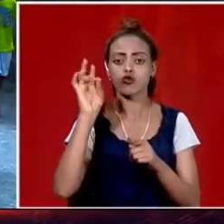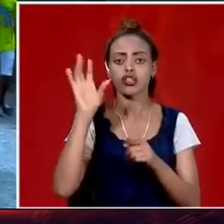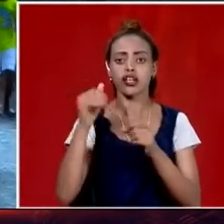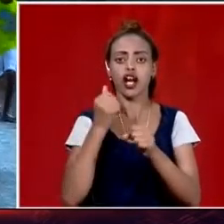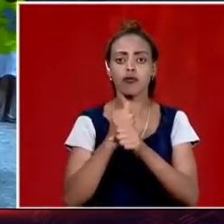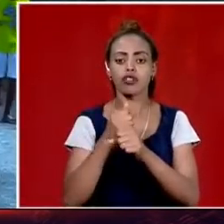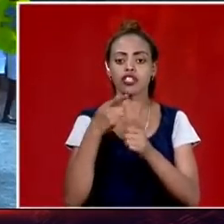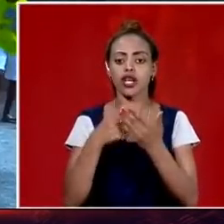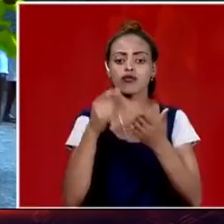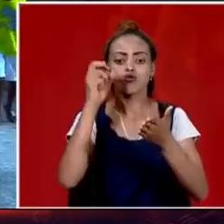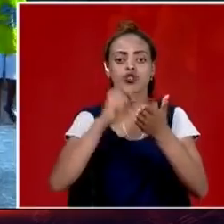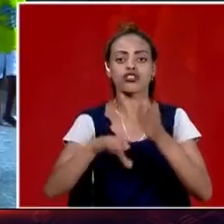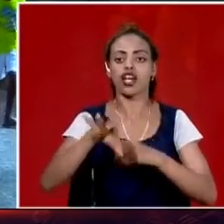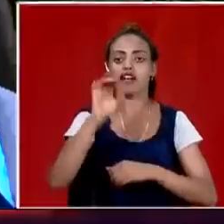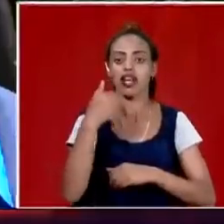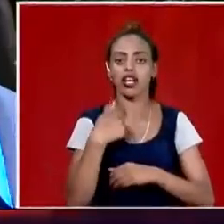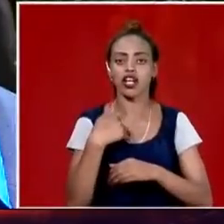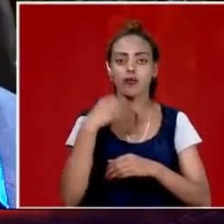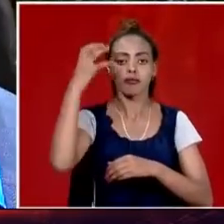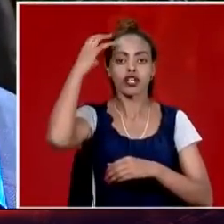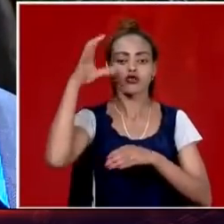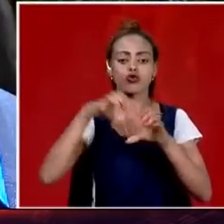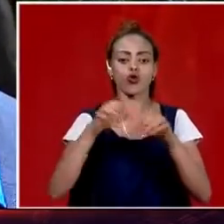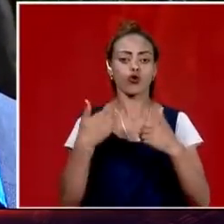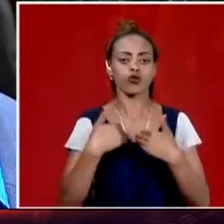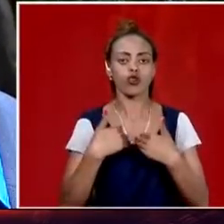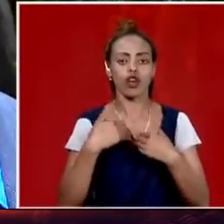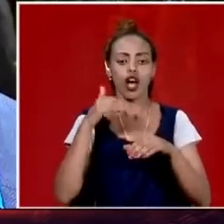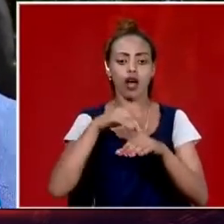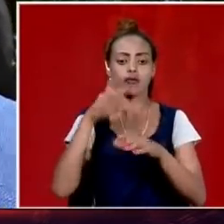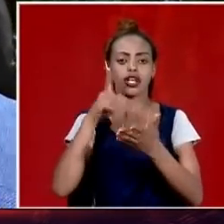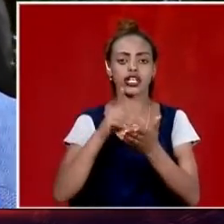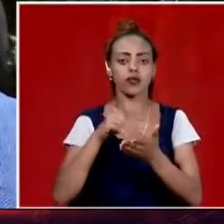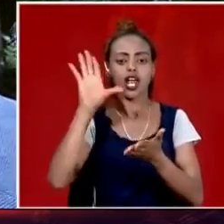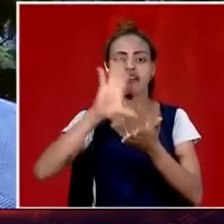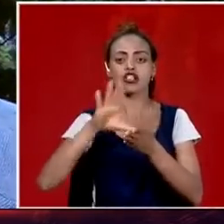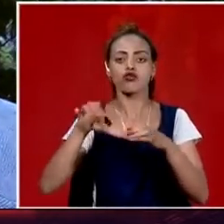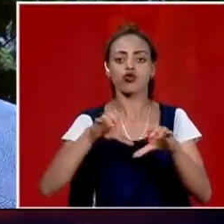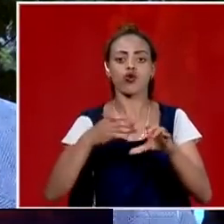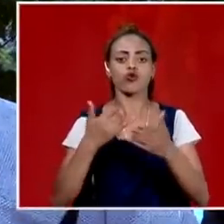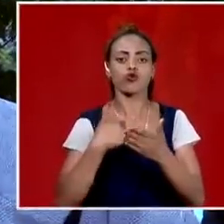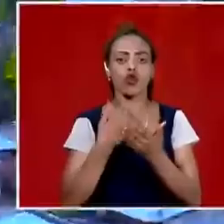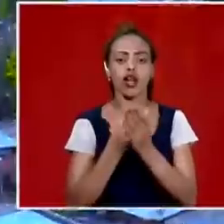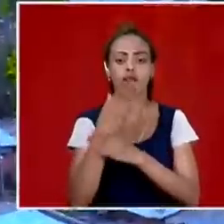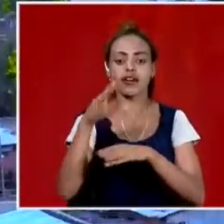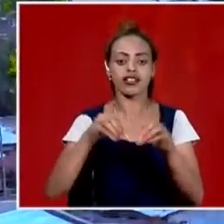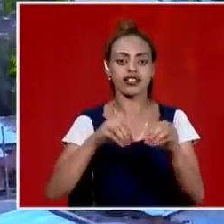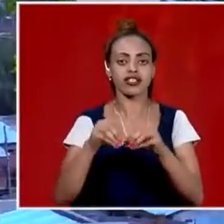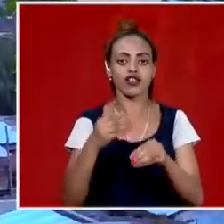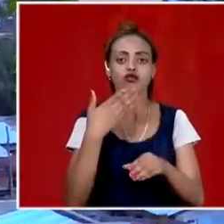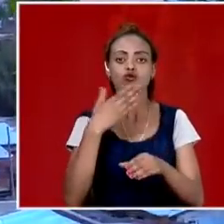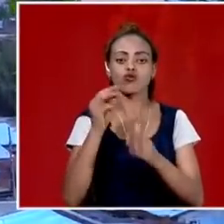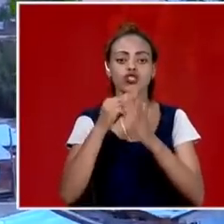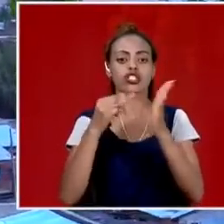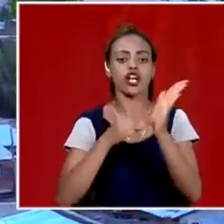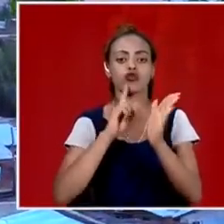ዝበለ ውፅኢት ርኢና ኒና መንግስቲ ዝገብሮ ዘሎ ኣብ ከተማ ኣብ ገጠር ዝገብሮ ዘሎ ልምዓት እንቅስቃሴ ፅቡቅ